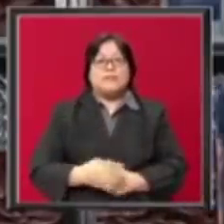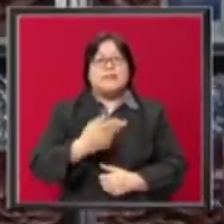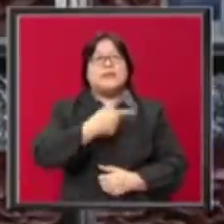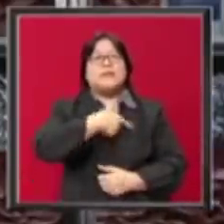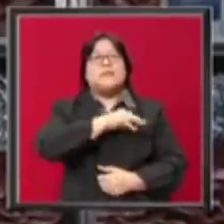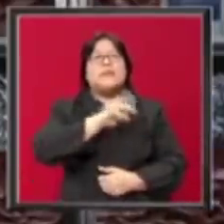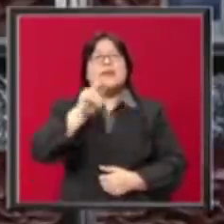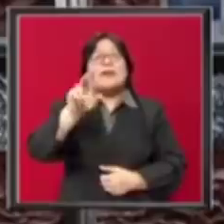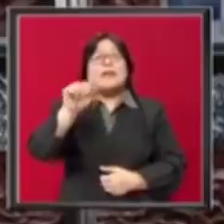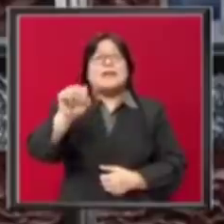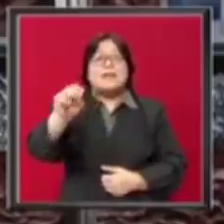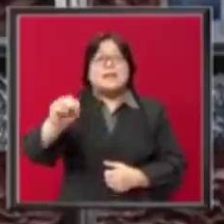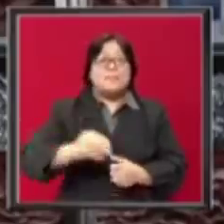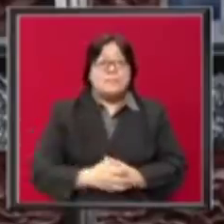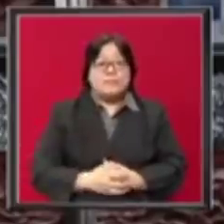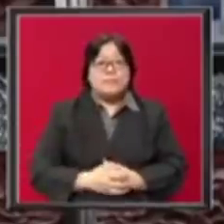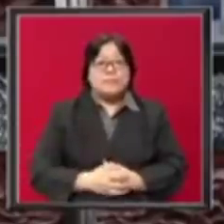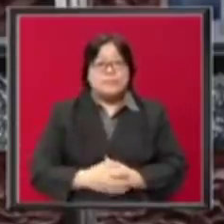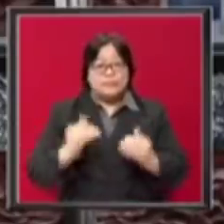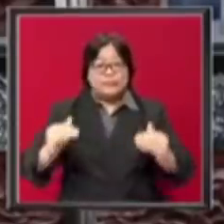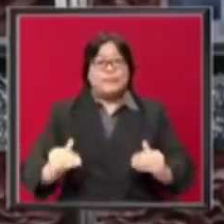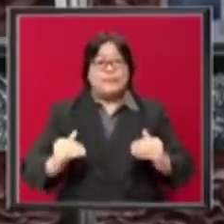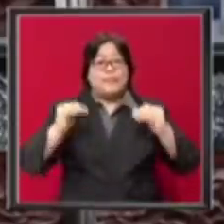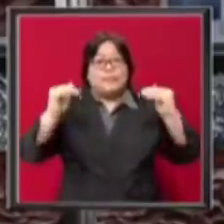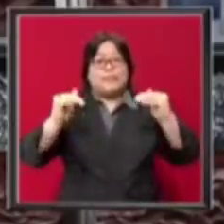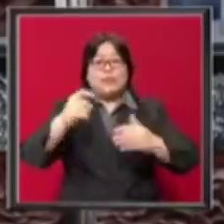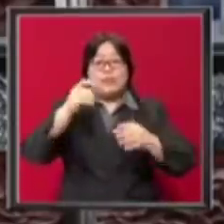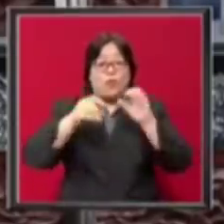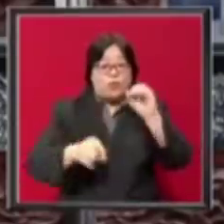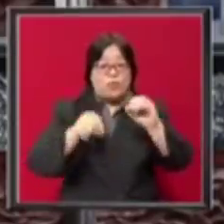Kementerian Sumber Manusia, peningkatan